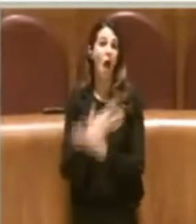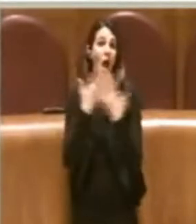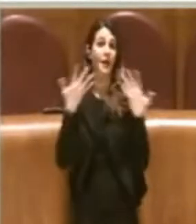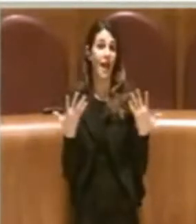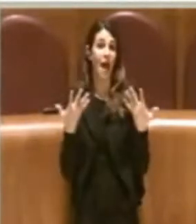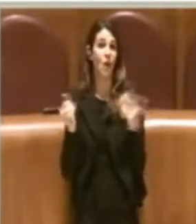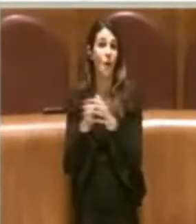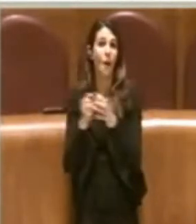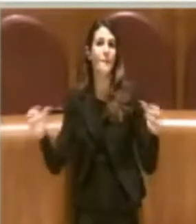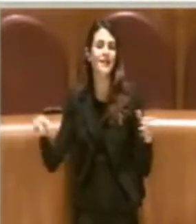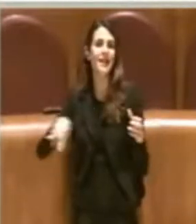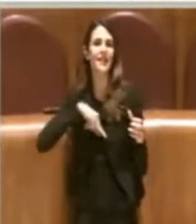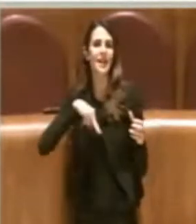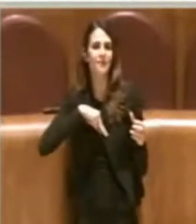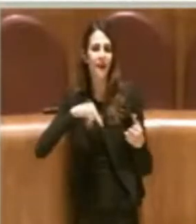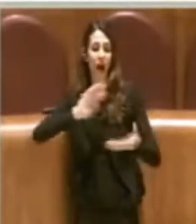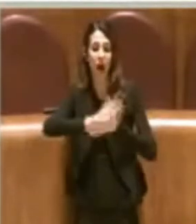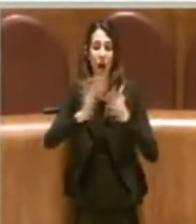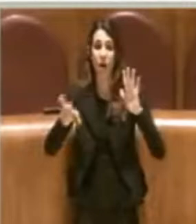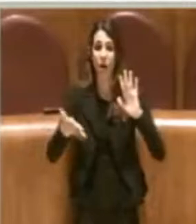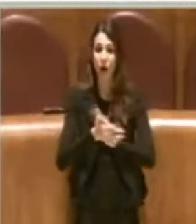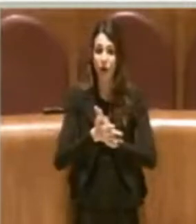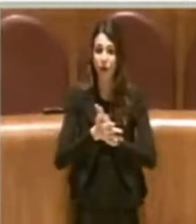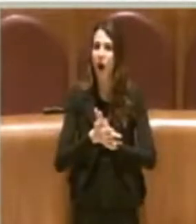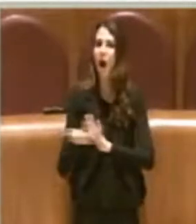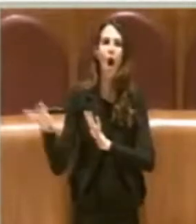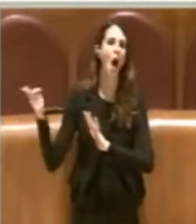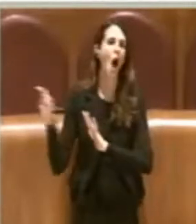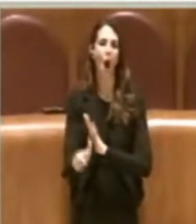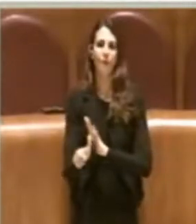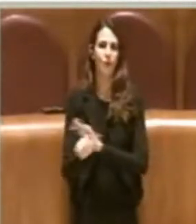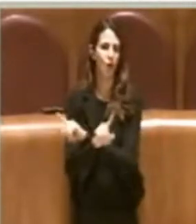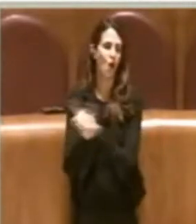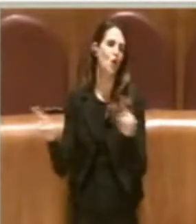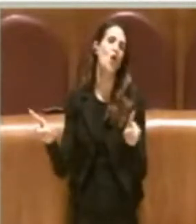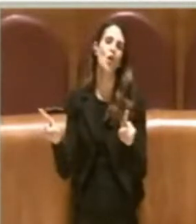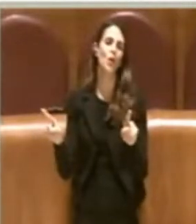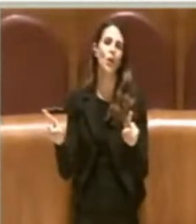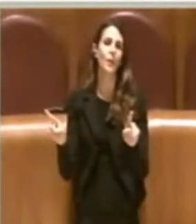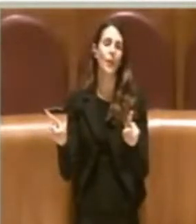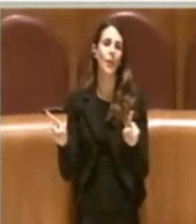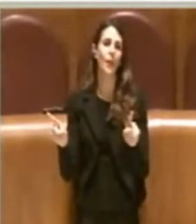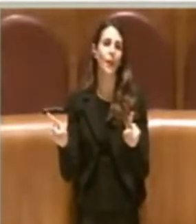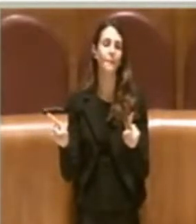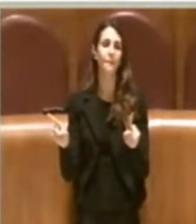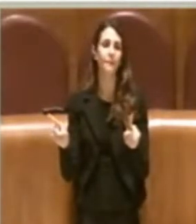in cui sottoscrivono delle convenzioni si obbligano a fare delle cose e devono anche